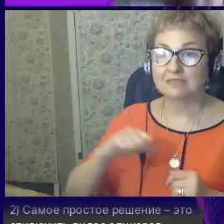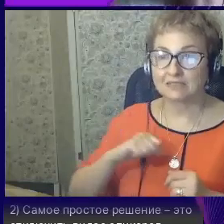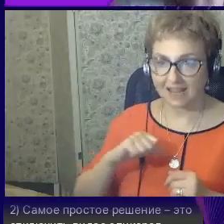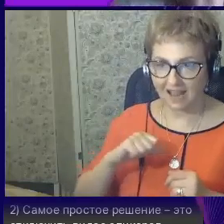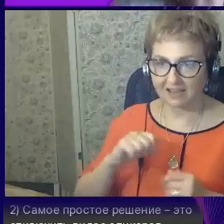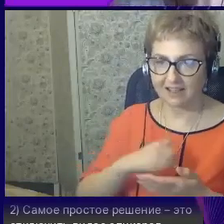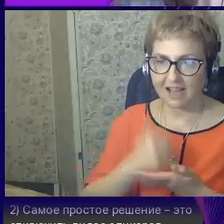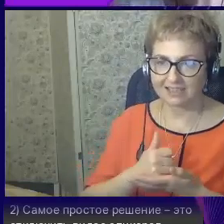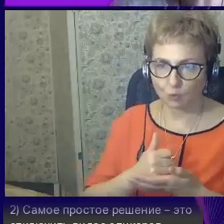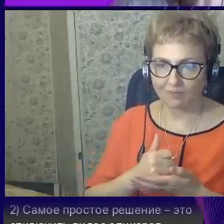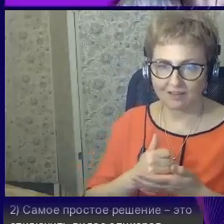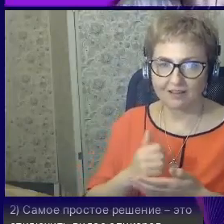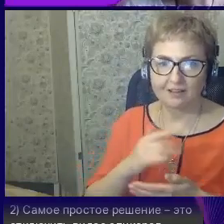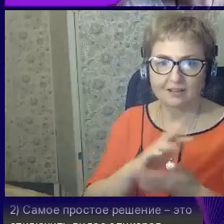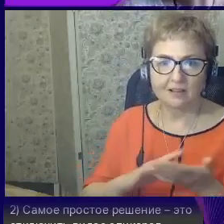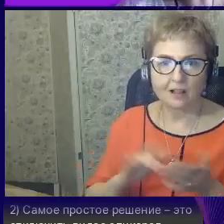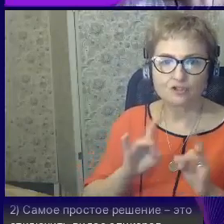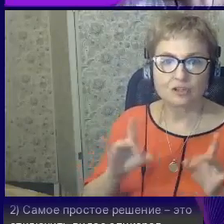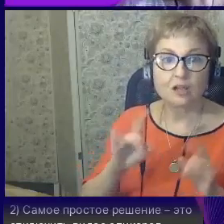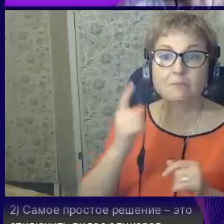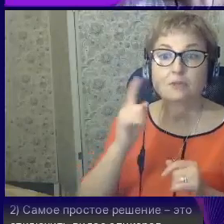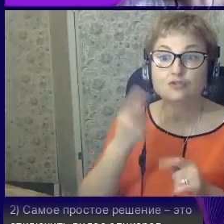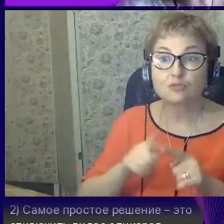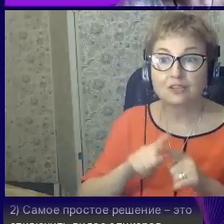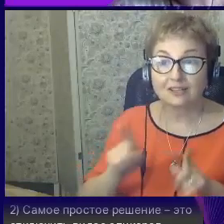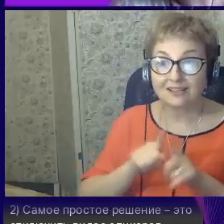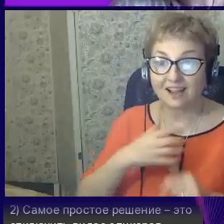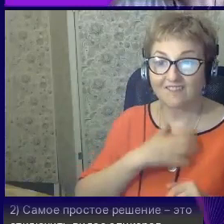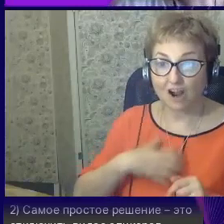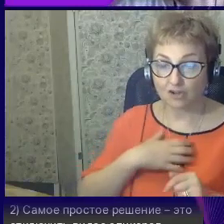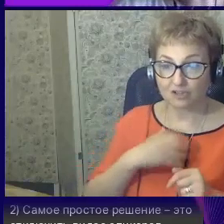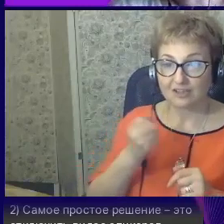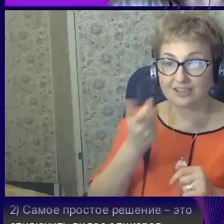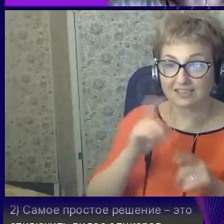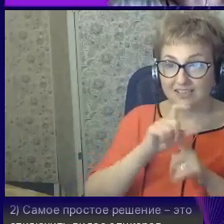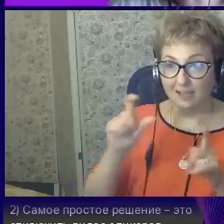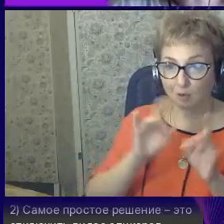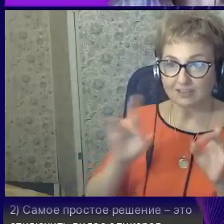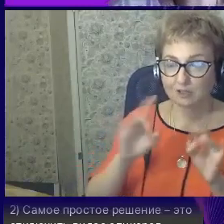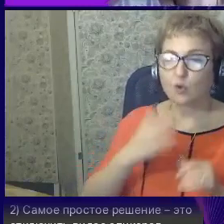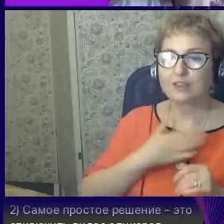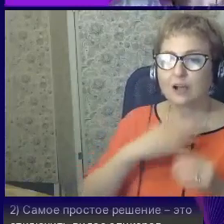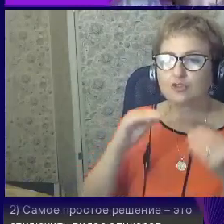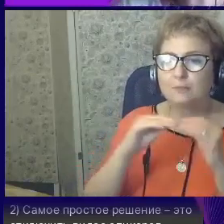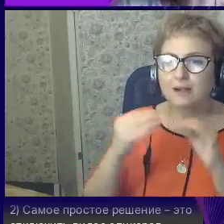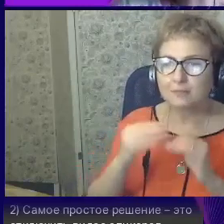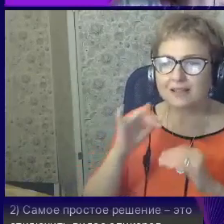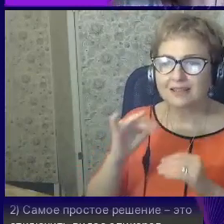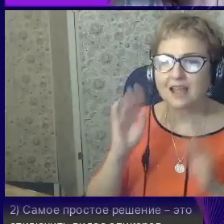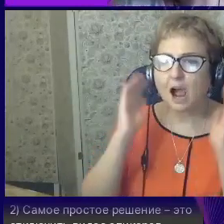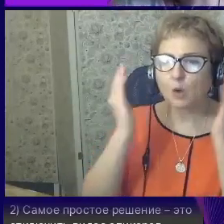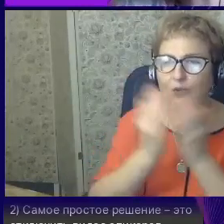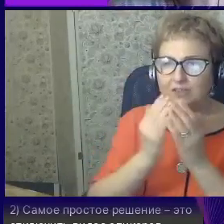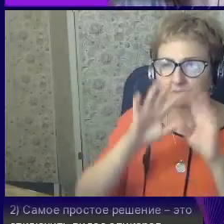основе. Поехали дальше. Почему это так важно? Несколько слов вообще о нашей проблематике и об